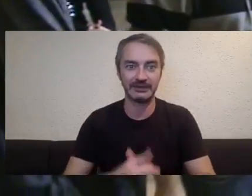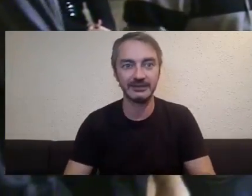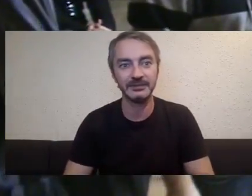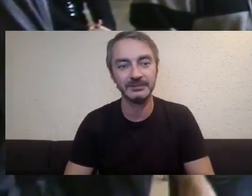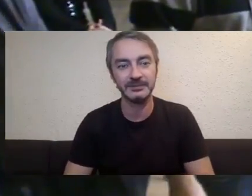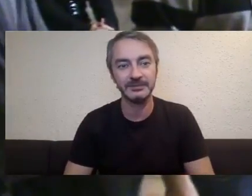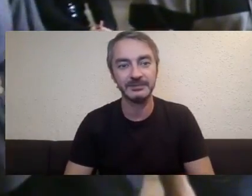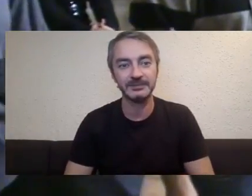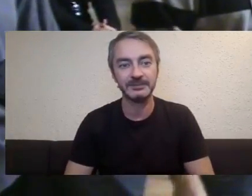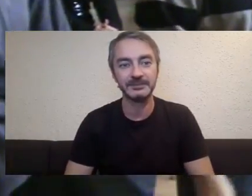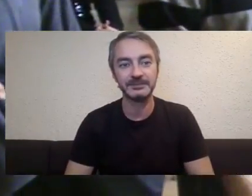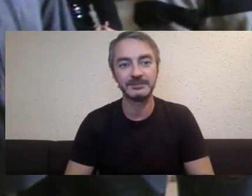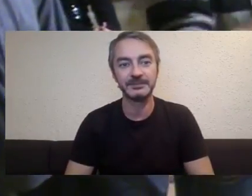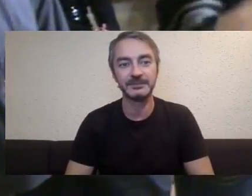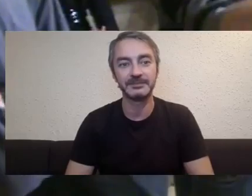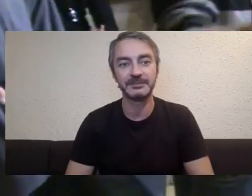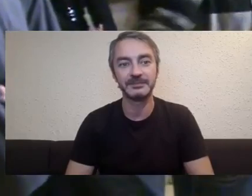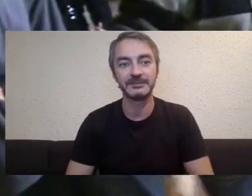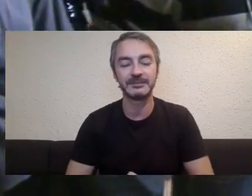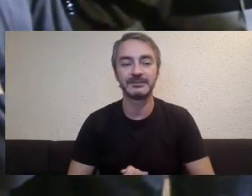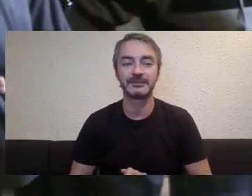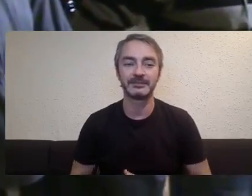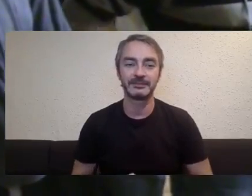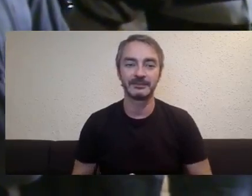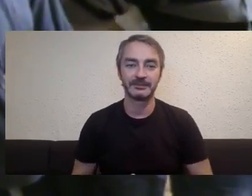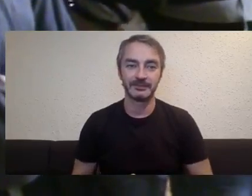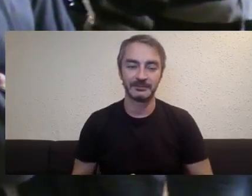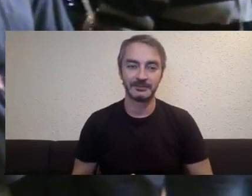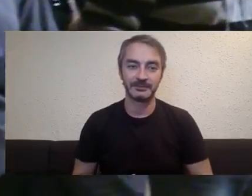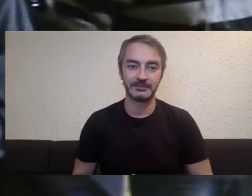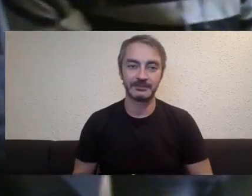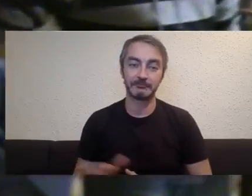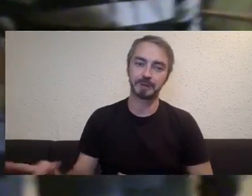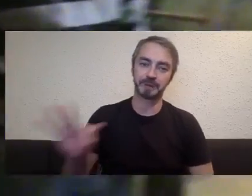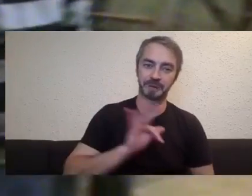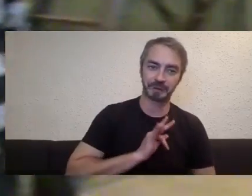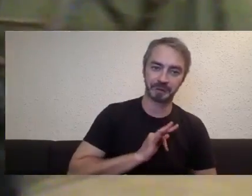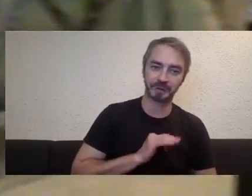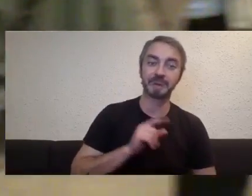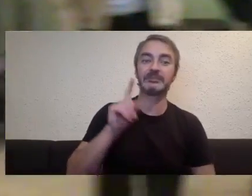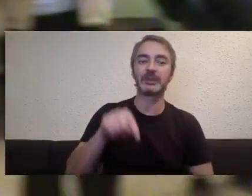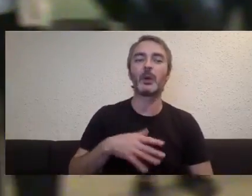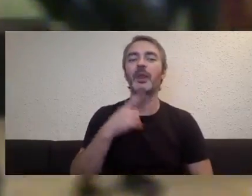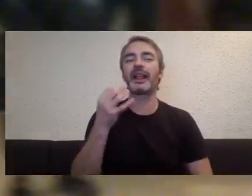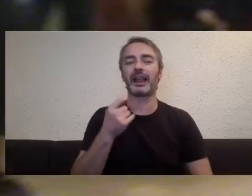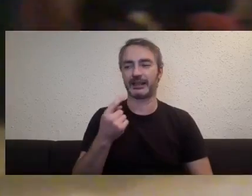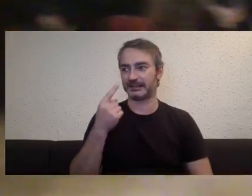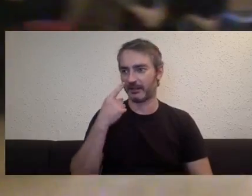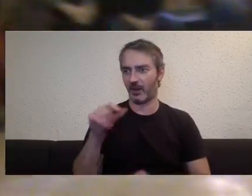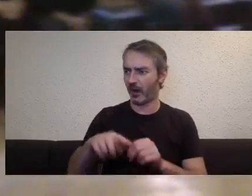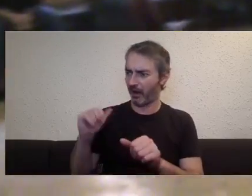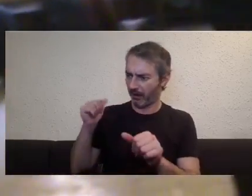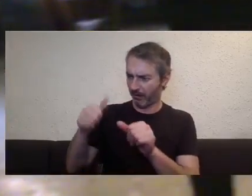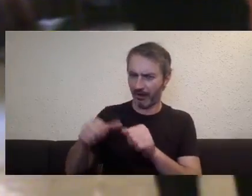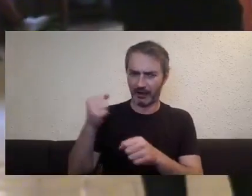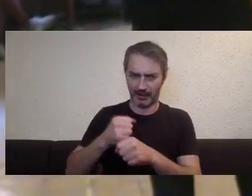a Campillas. Un col·lectiu bastant lligat a la festa de Campillas. I que crec que també és una miqueta el reflex de